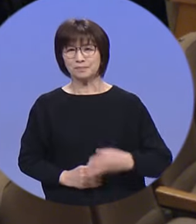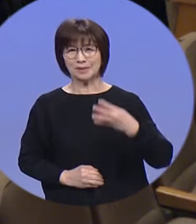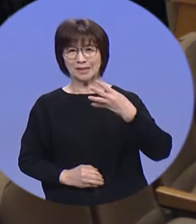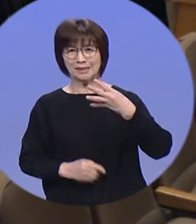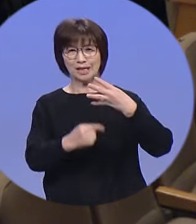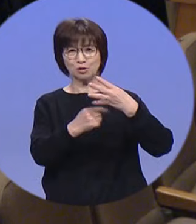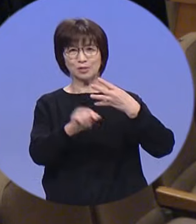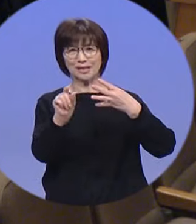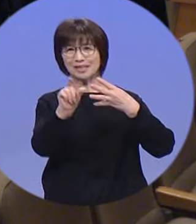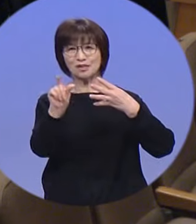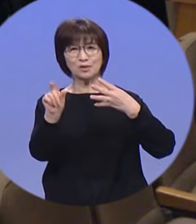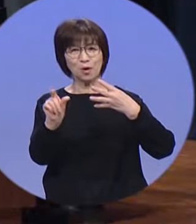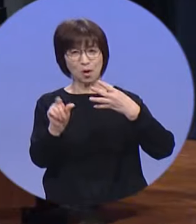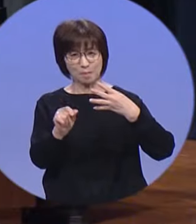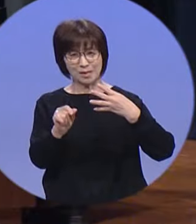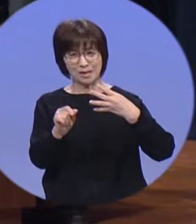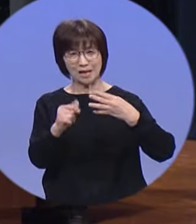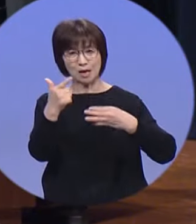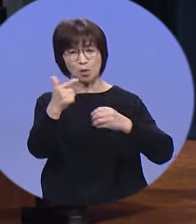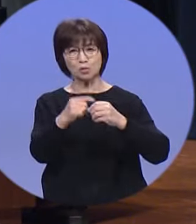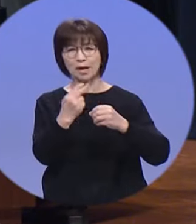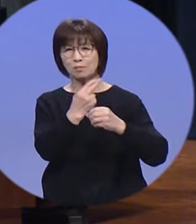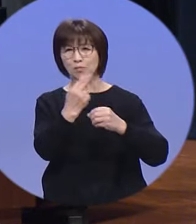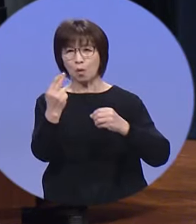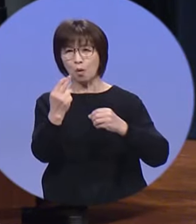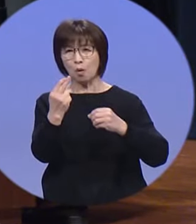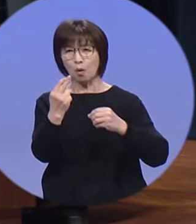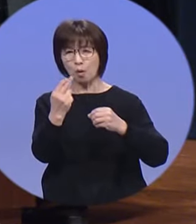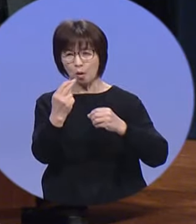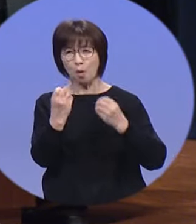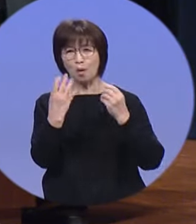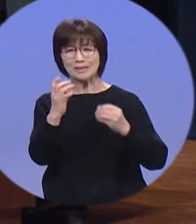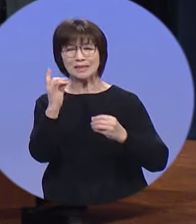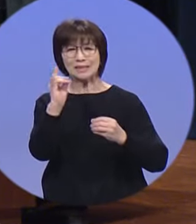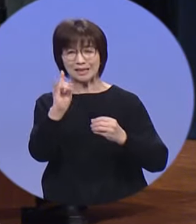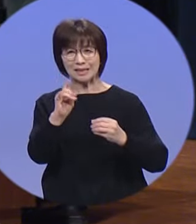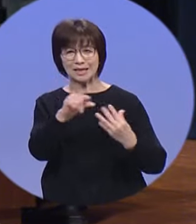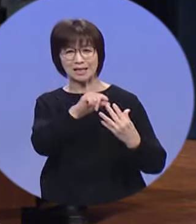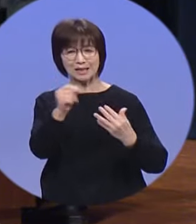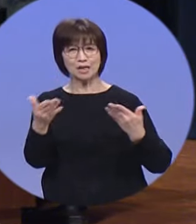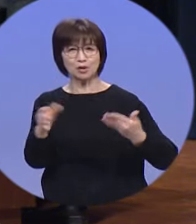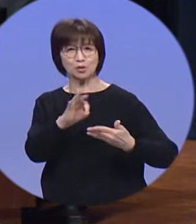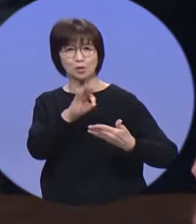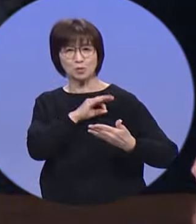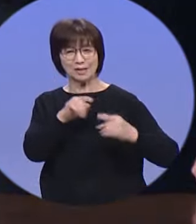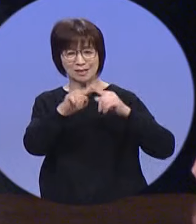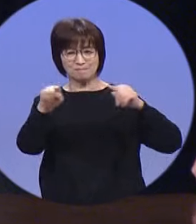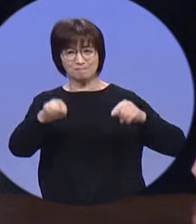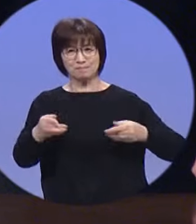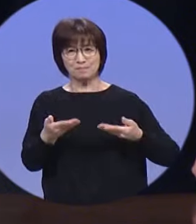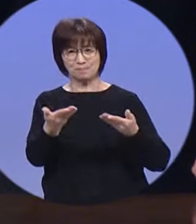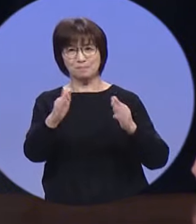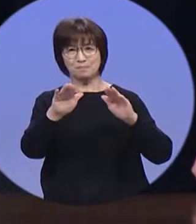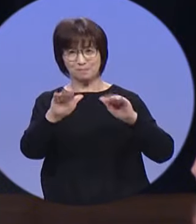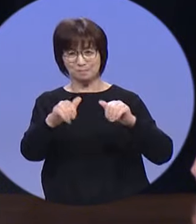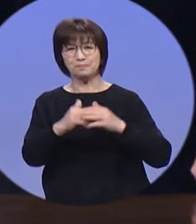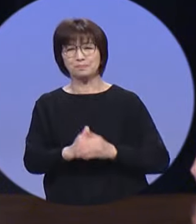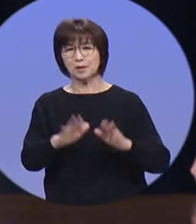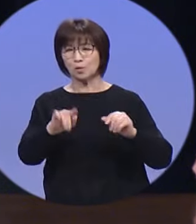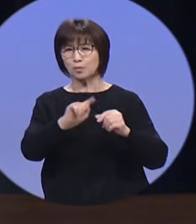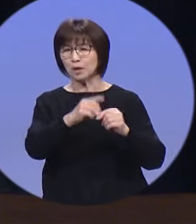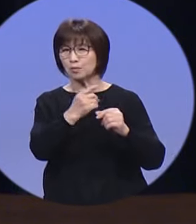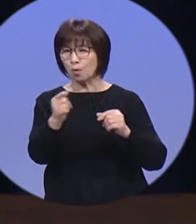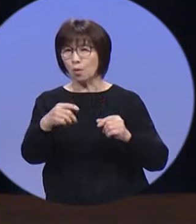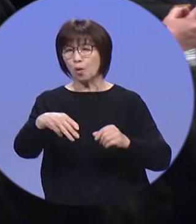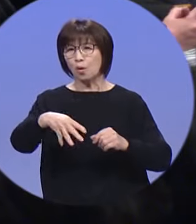1日月曜日、令和6年度の千葉県新規採用職員の辞令交付式が行われました。今年度